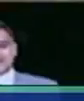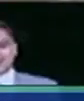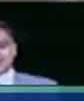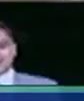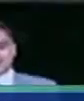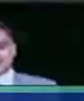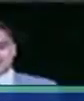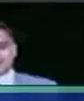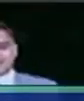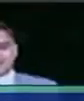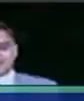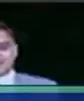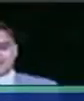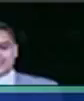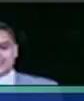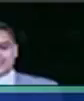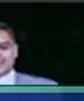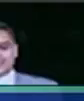في حد كمان؟